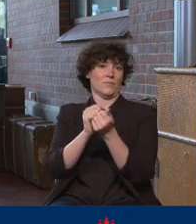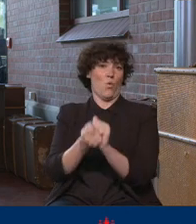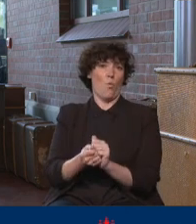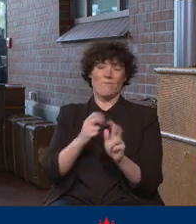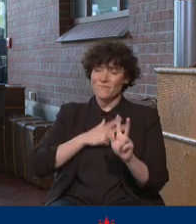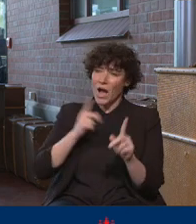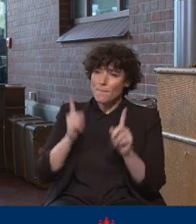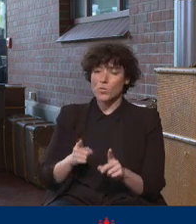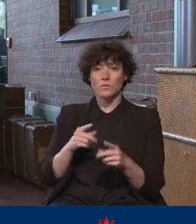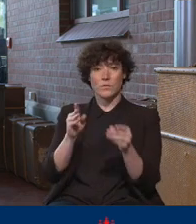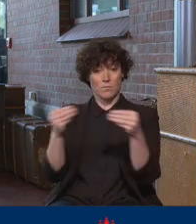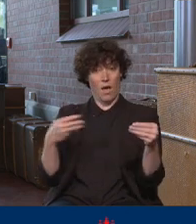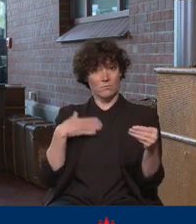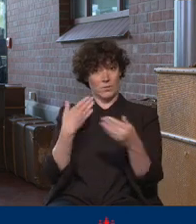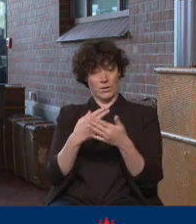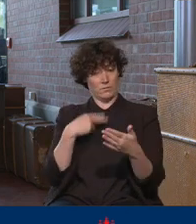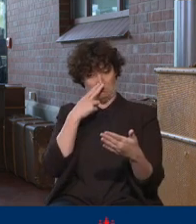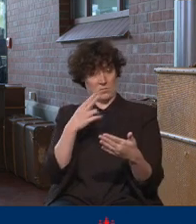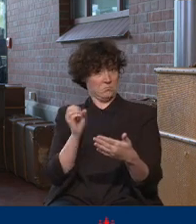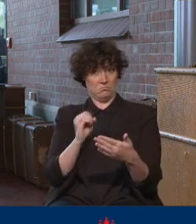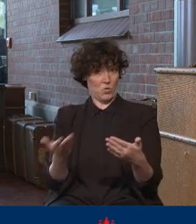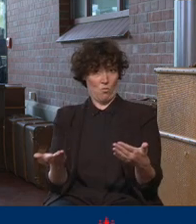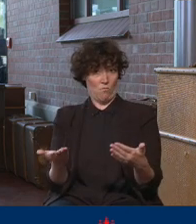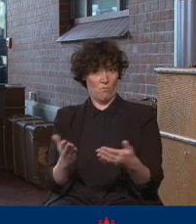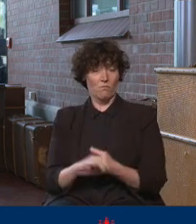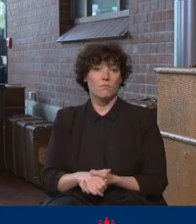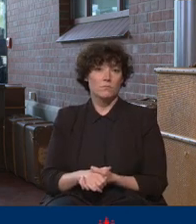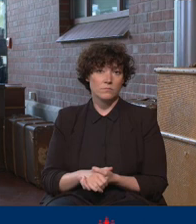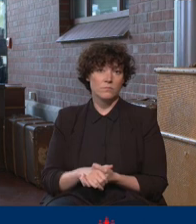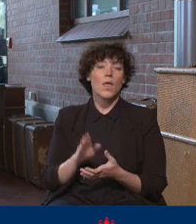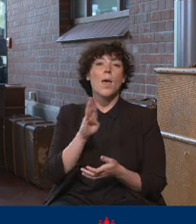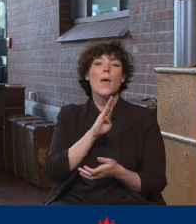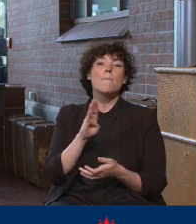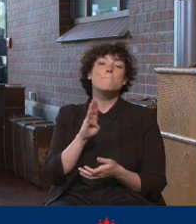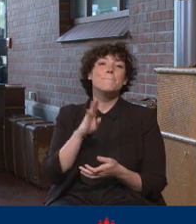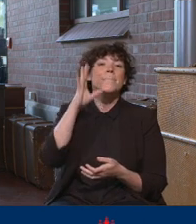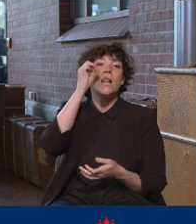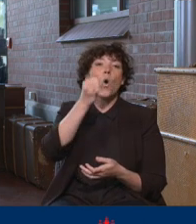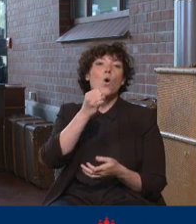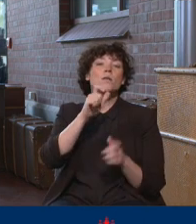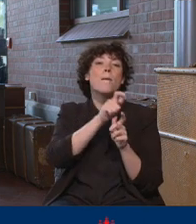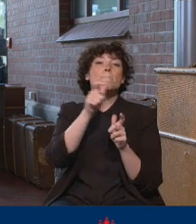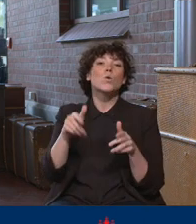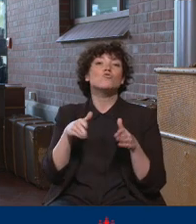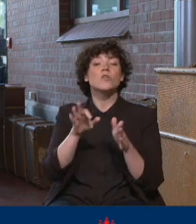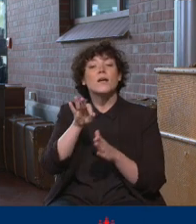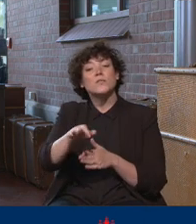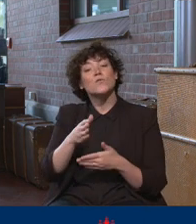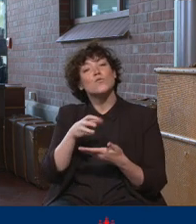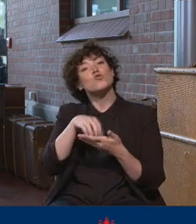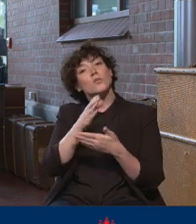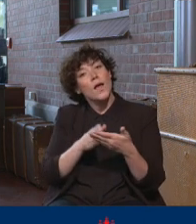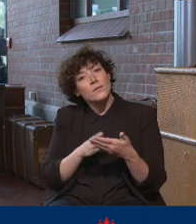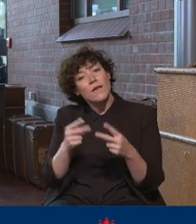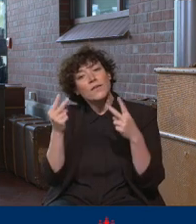gesehen die bilder brückenstraße da ist für den stadtteil sehr wichtig dass die